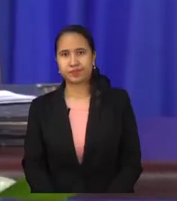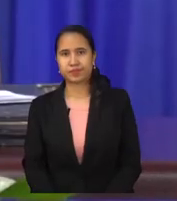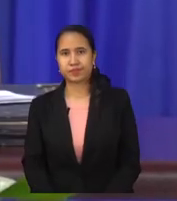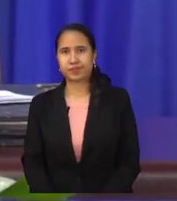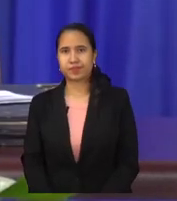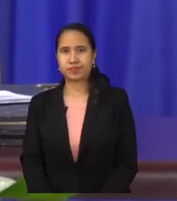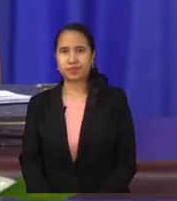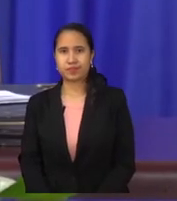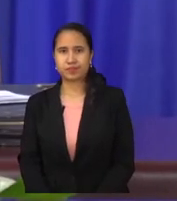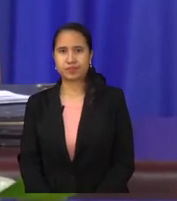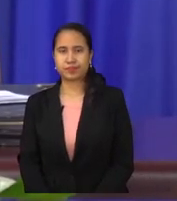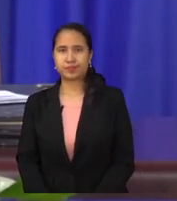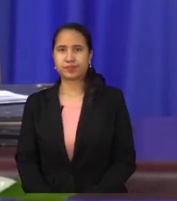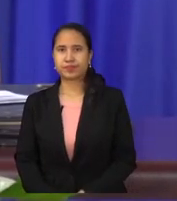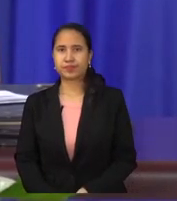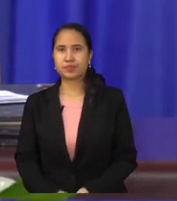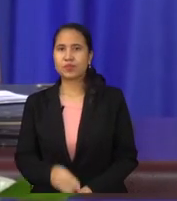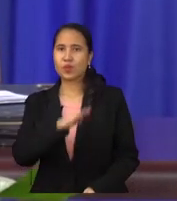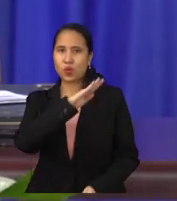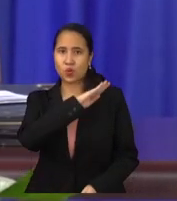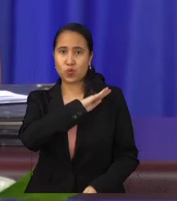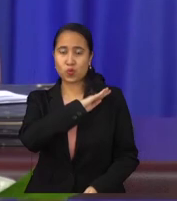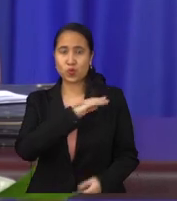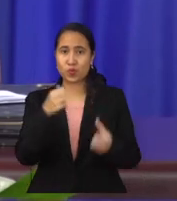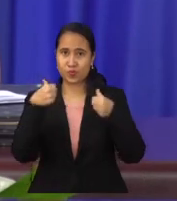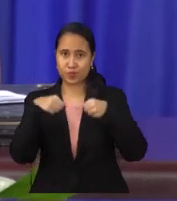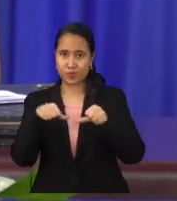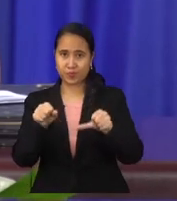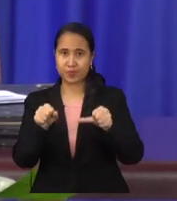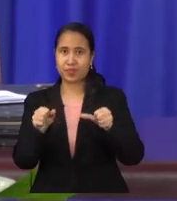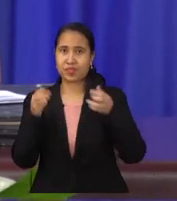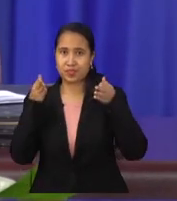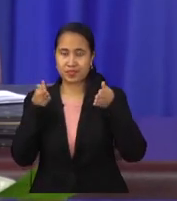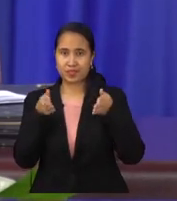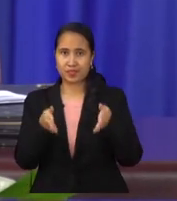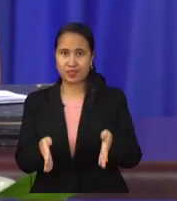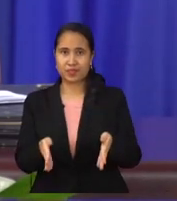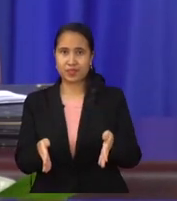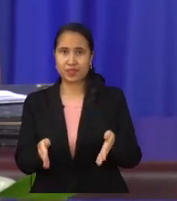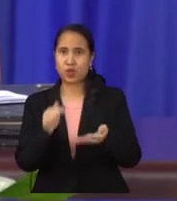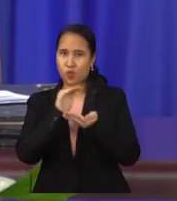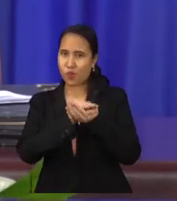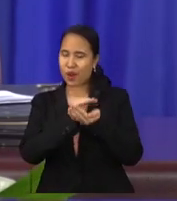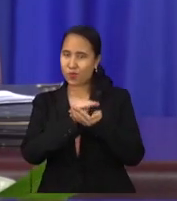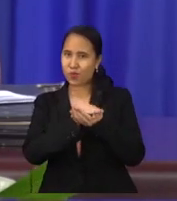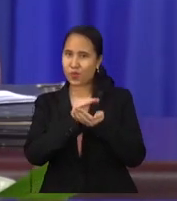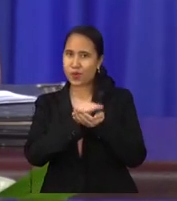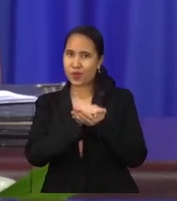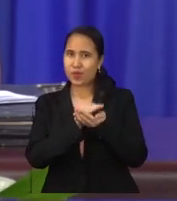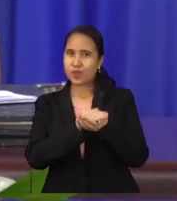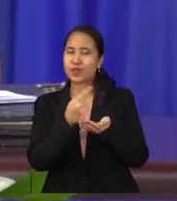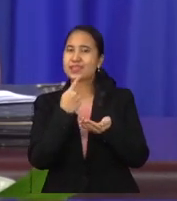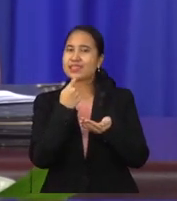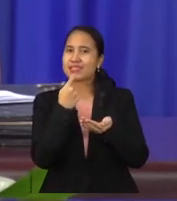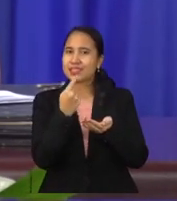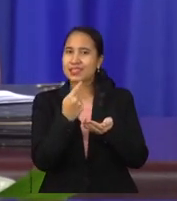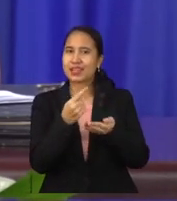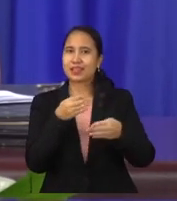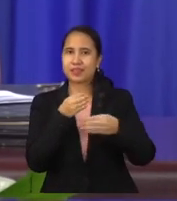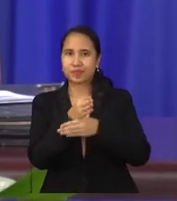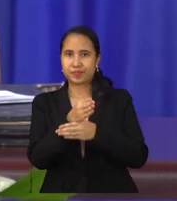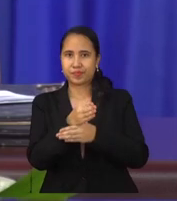rechten, alsmede met de verplichtingen van de staat tot waarborging van genoemde rechten, nu amnestieverlening